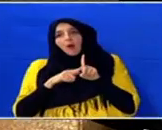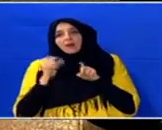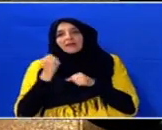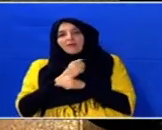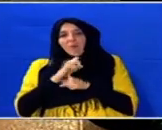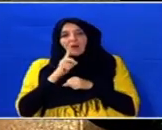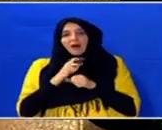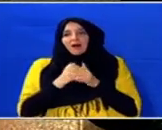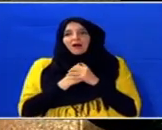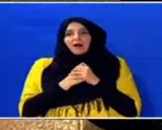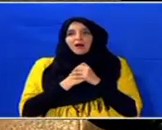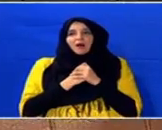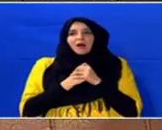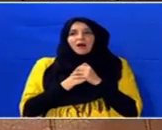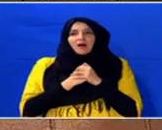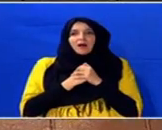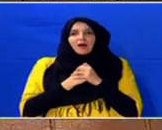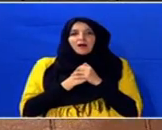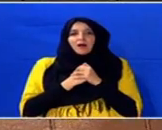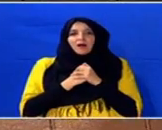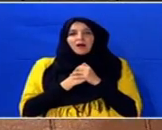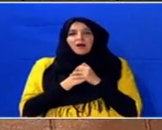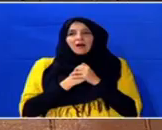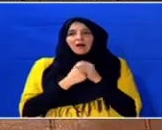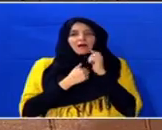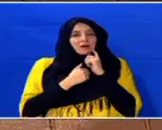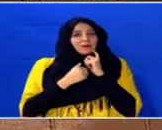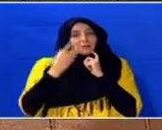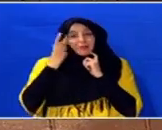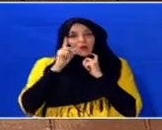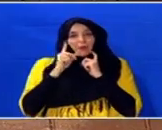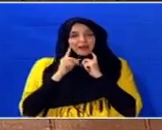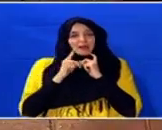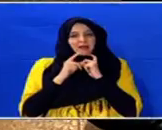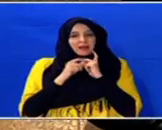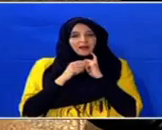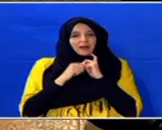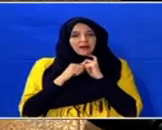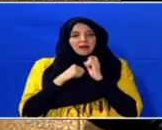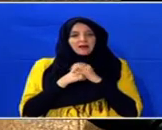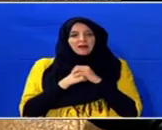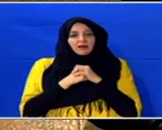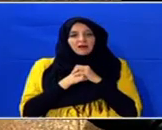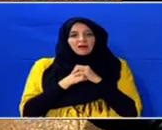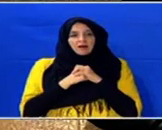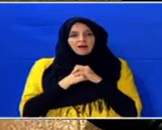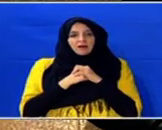خويا توفيق مع الاطفال كنت مع مولا الحافلة قال لي تسمى وما تصليهاش